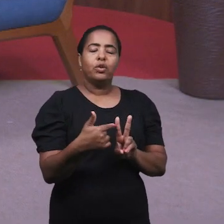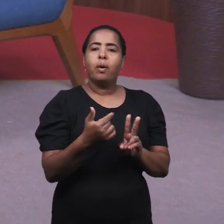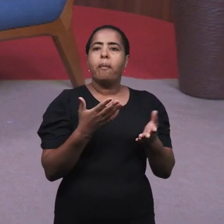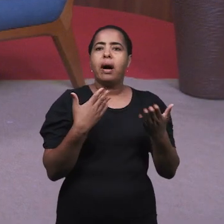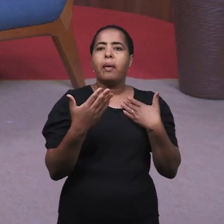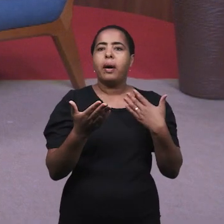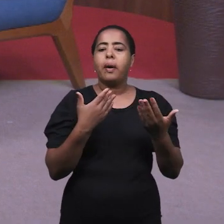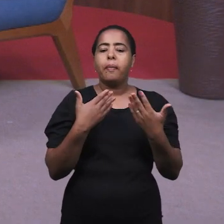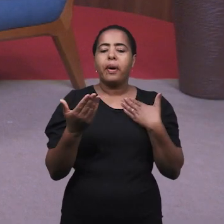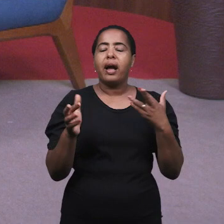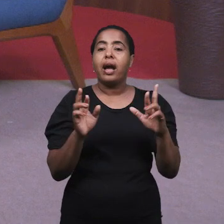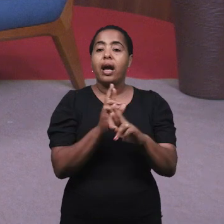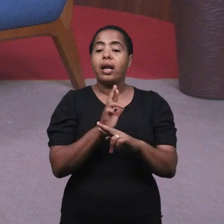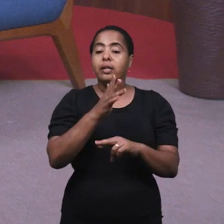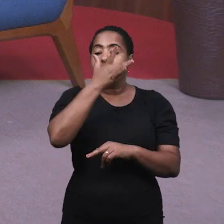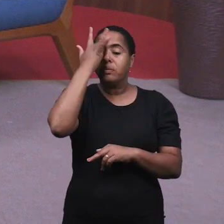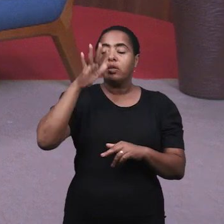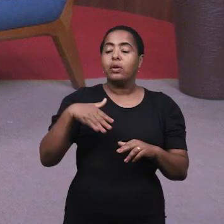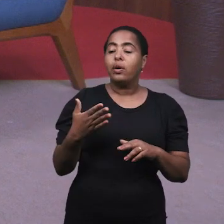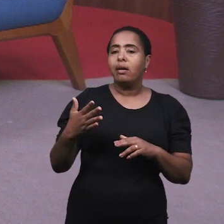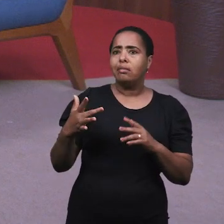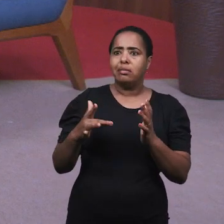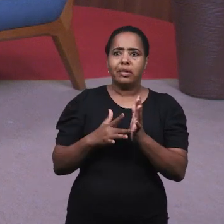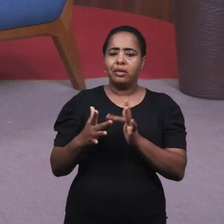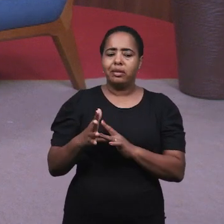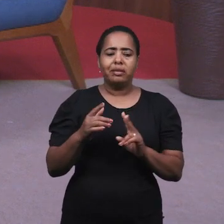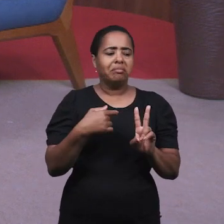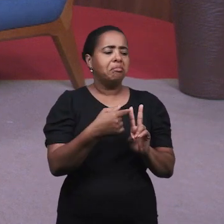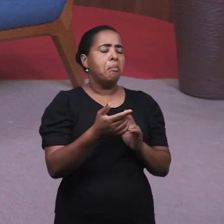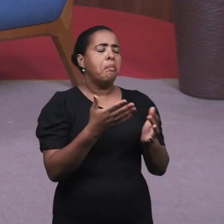a souffert. Ils étaient en train de parler.